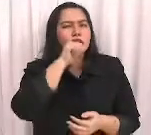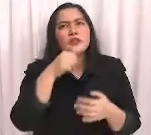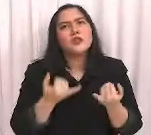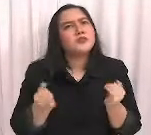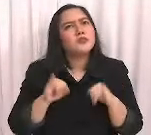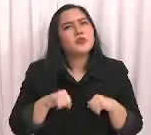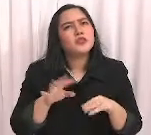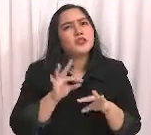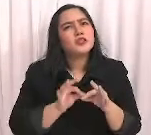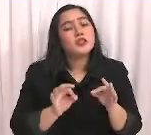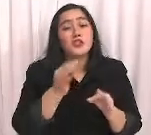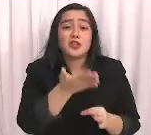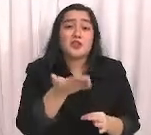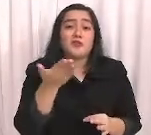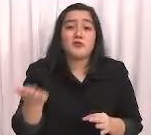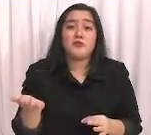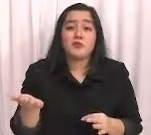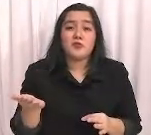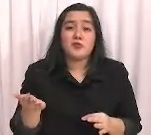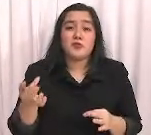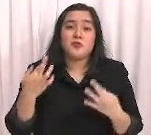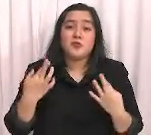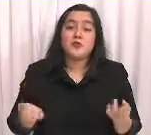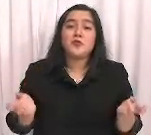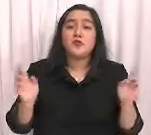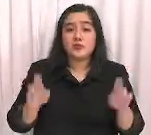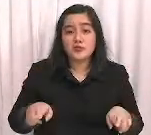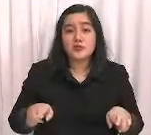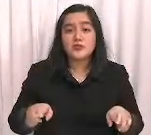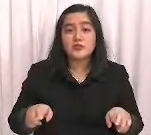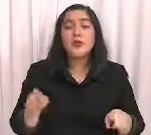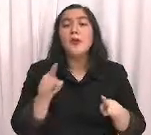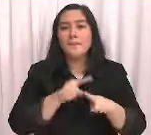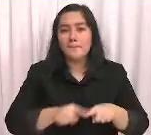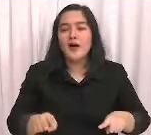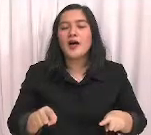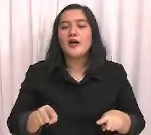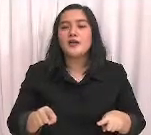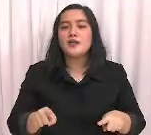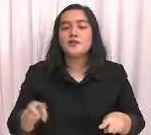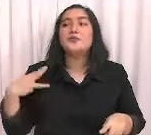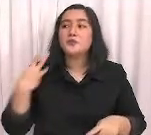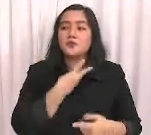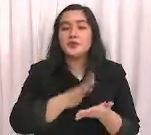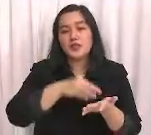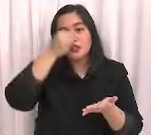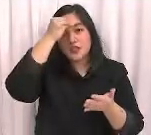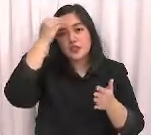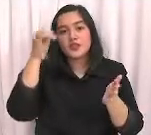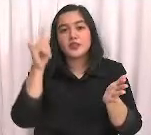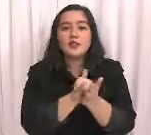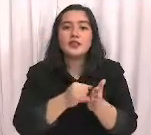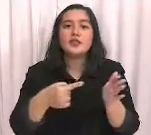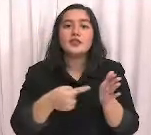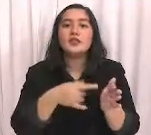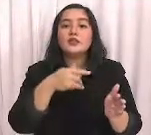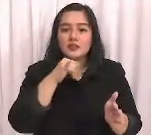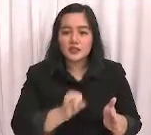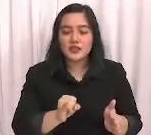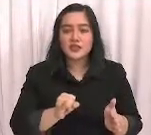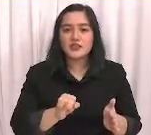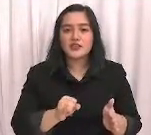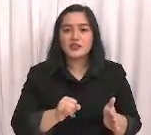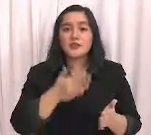kung merong sukli ito o wala. Basta't nakita nating maganda ito, gagawin natin. Alright? So, inuulit ko,